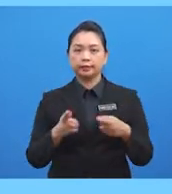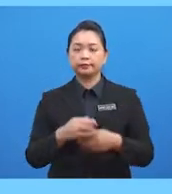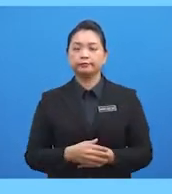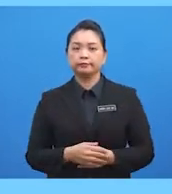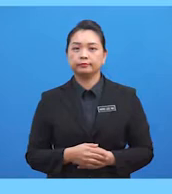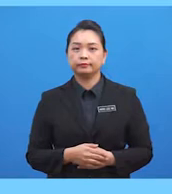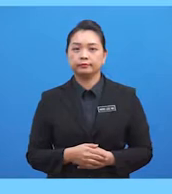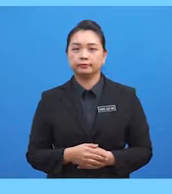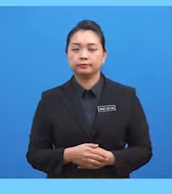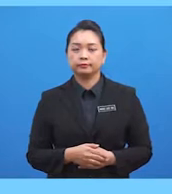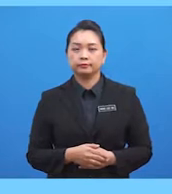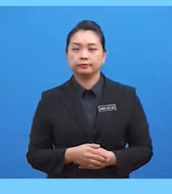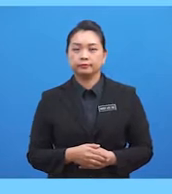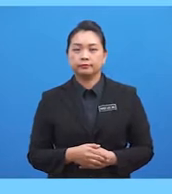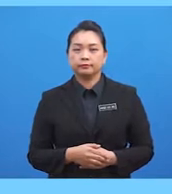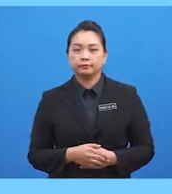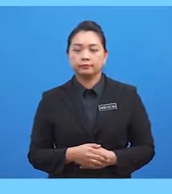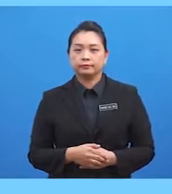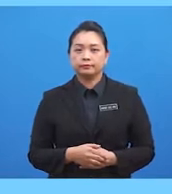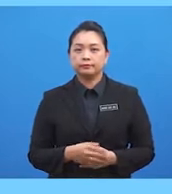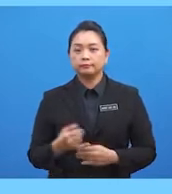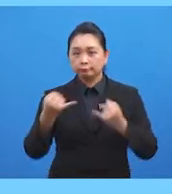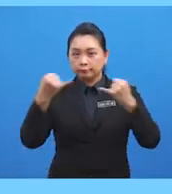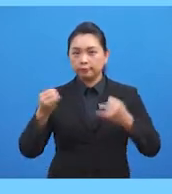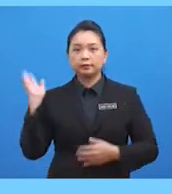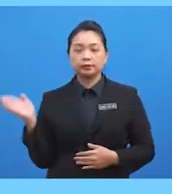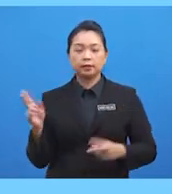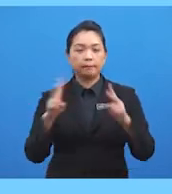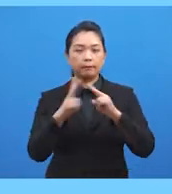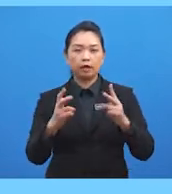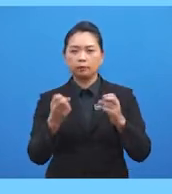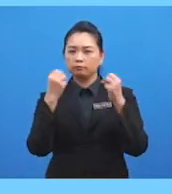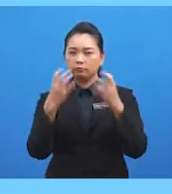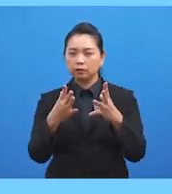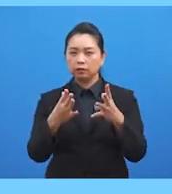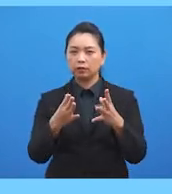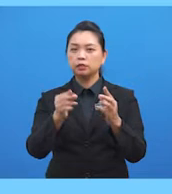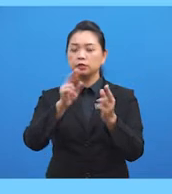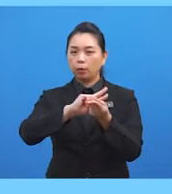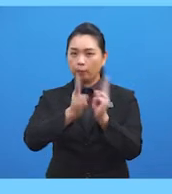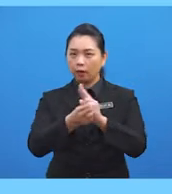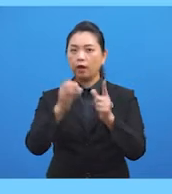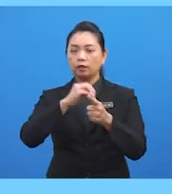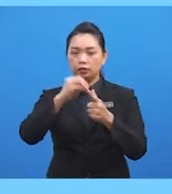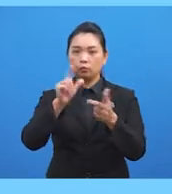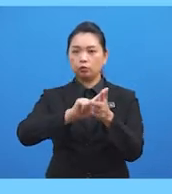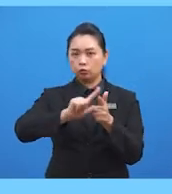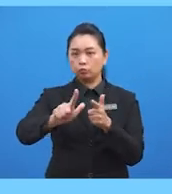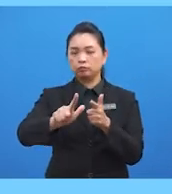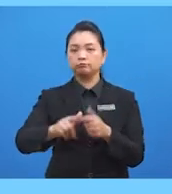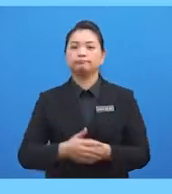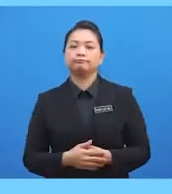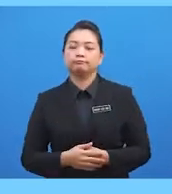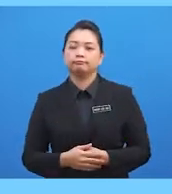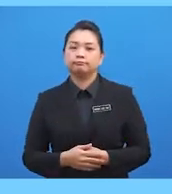Rang undang-undang jenis inilah yang paling banyak digubal dan diluluskan. Seterusnya,